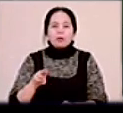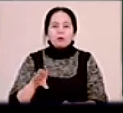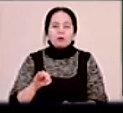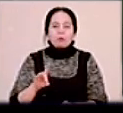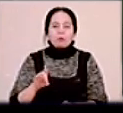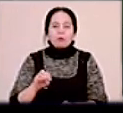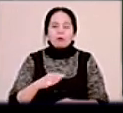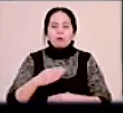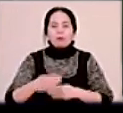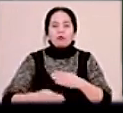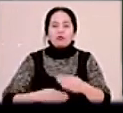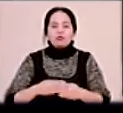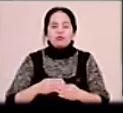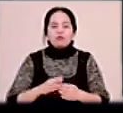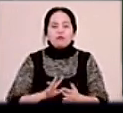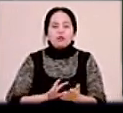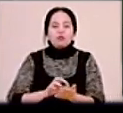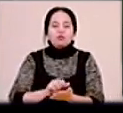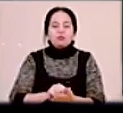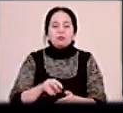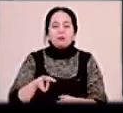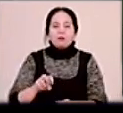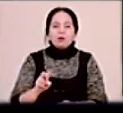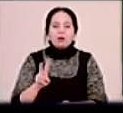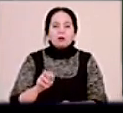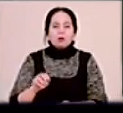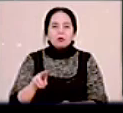вторжения Александра Македонского.